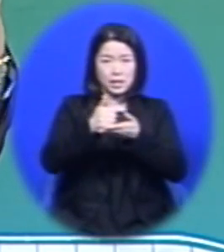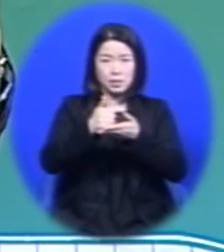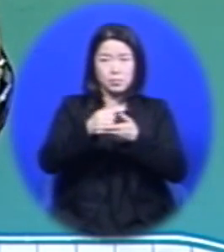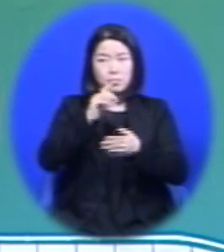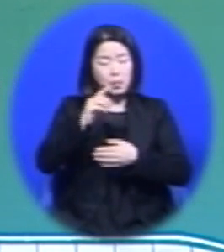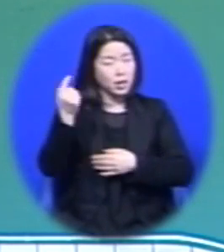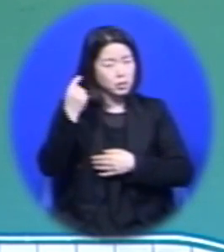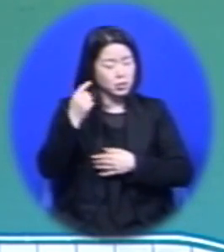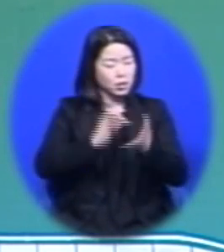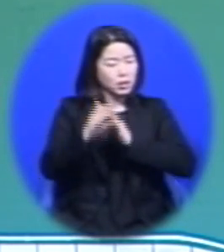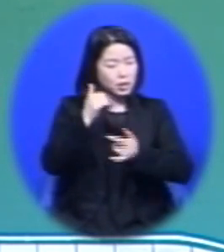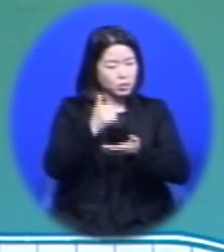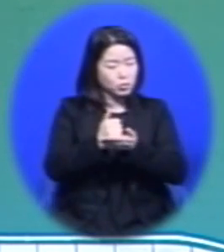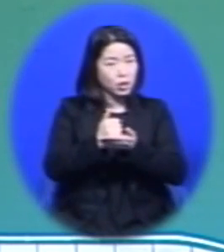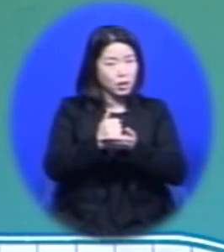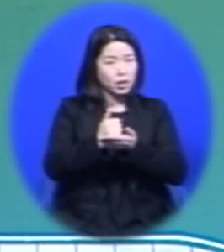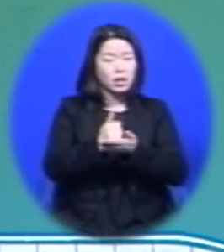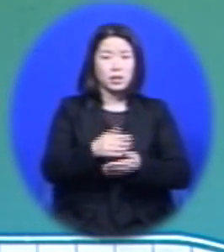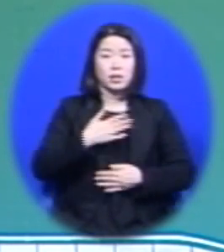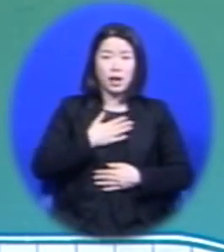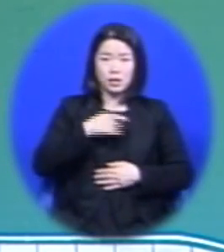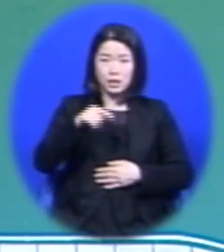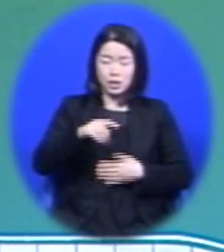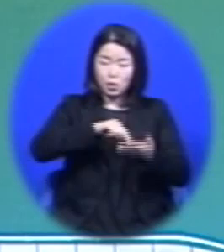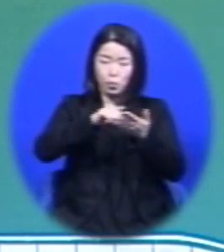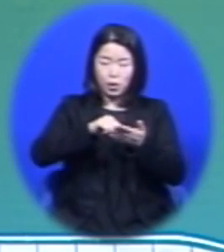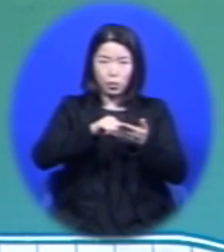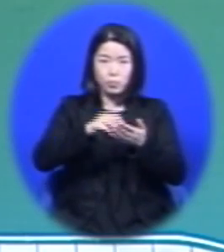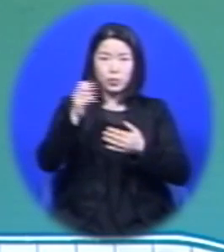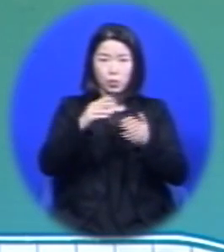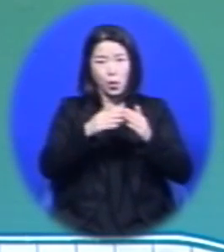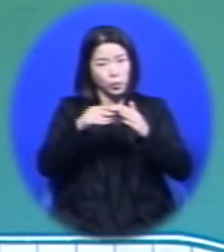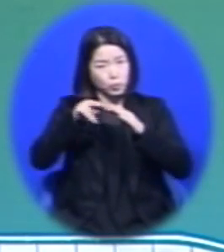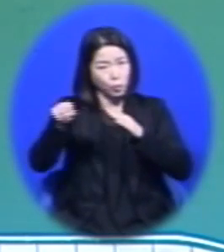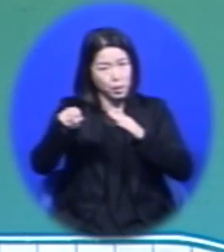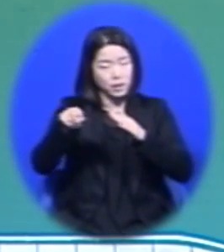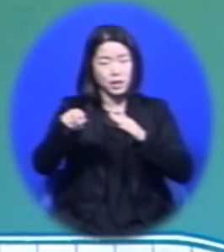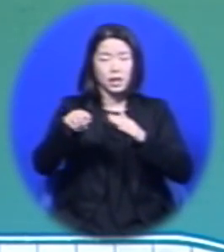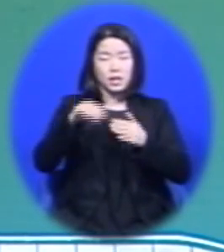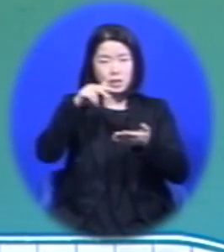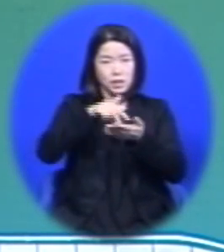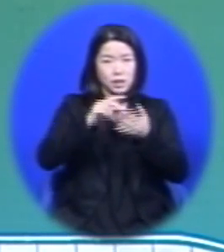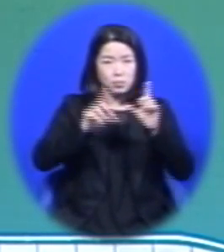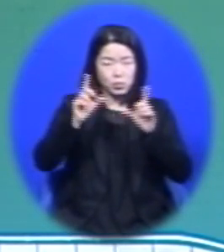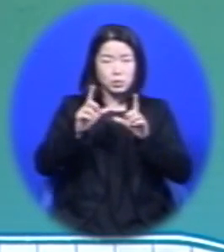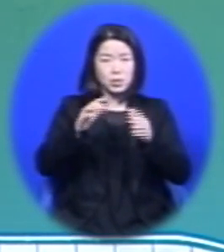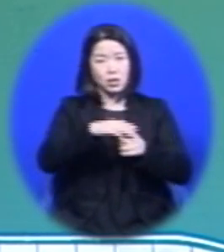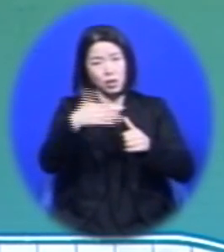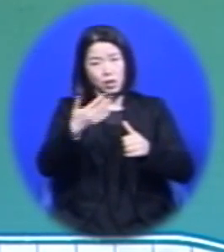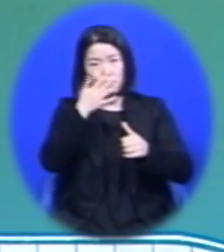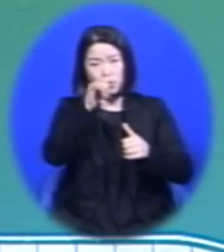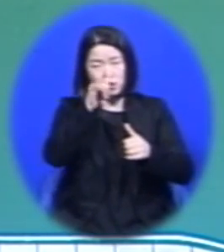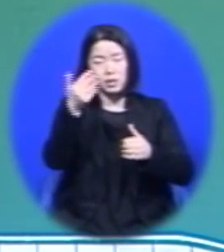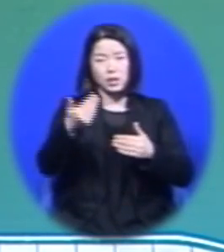하는 사람이 나를 이 외로움에서 도망자의 신세에서 나를 건져낼 수 있다면